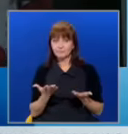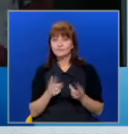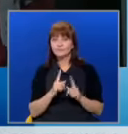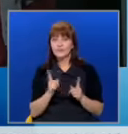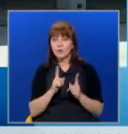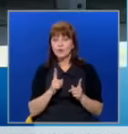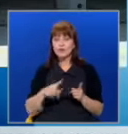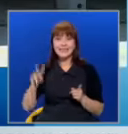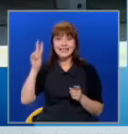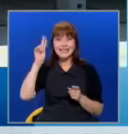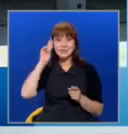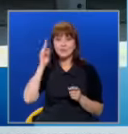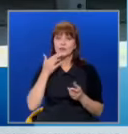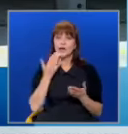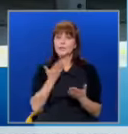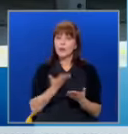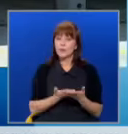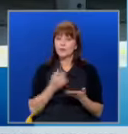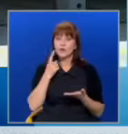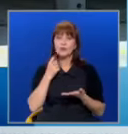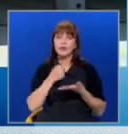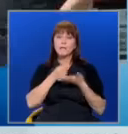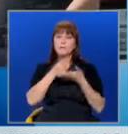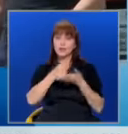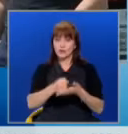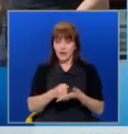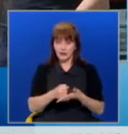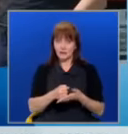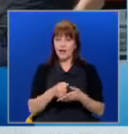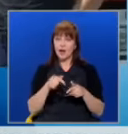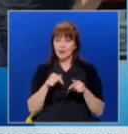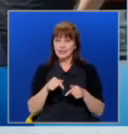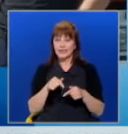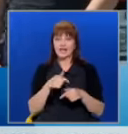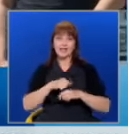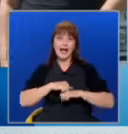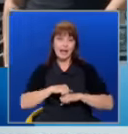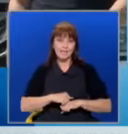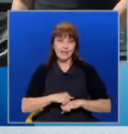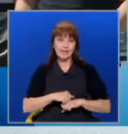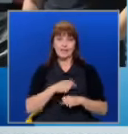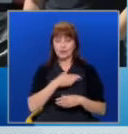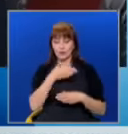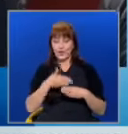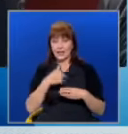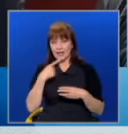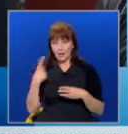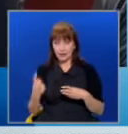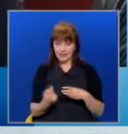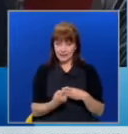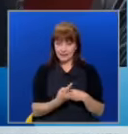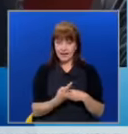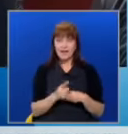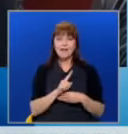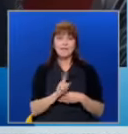да се изпълни с предложения бюджет от редовното правителство, който ще действа до края на тази година. Казват още, че